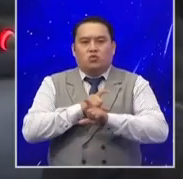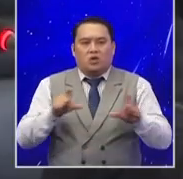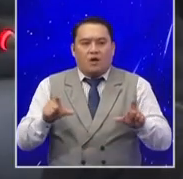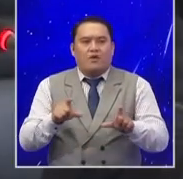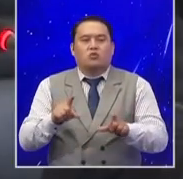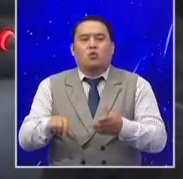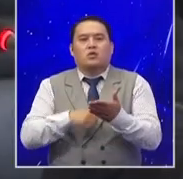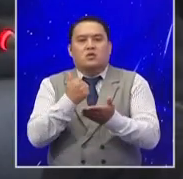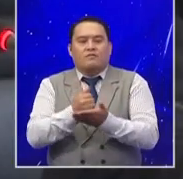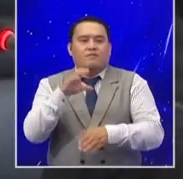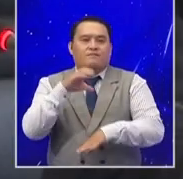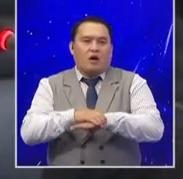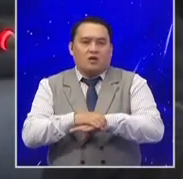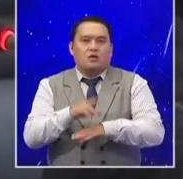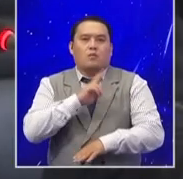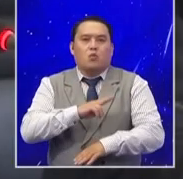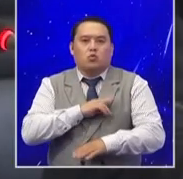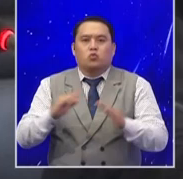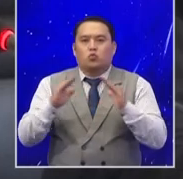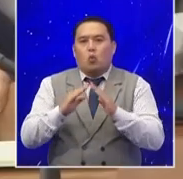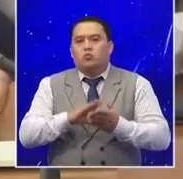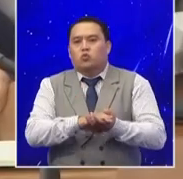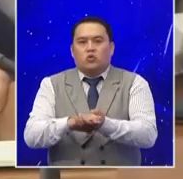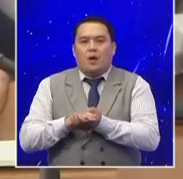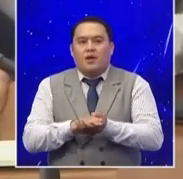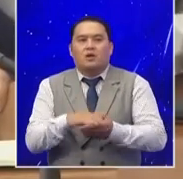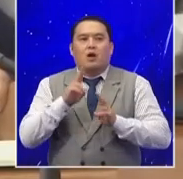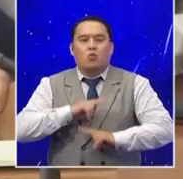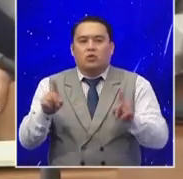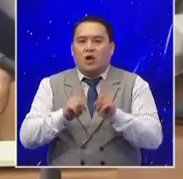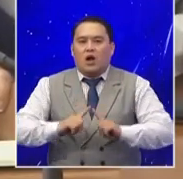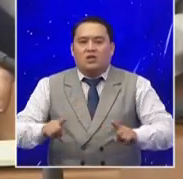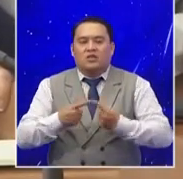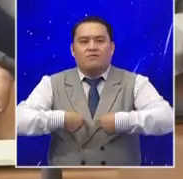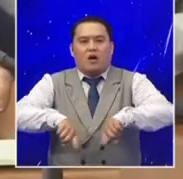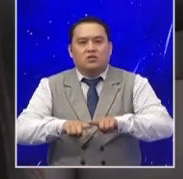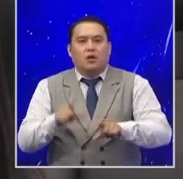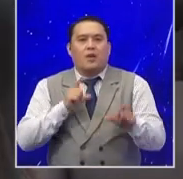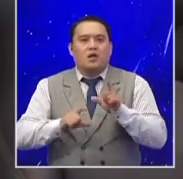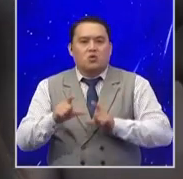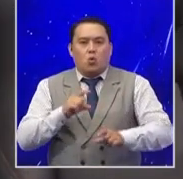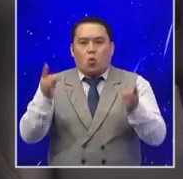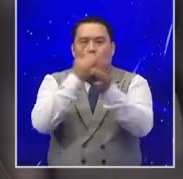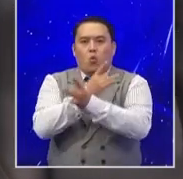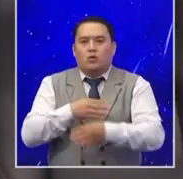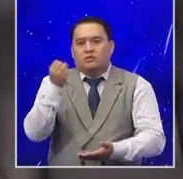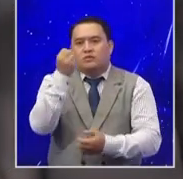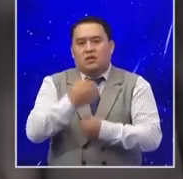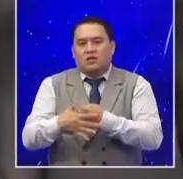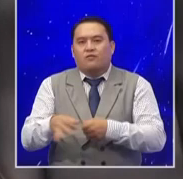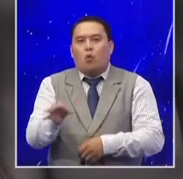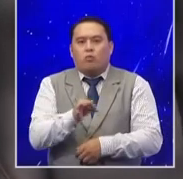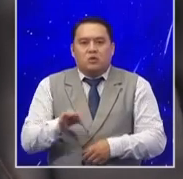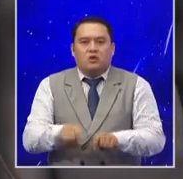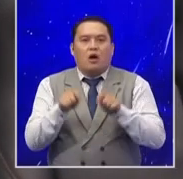является ключевым фактором. Поскольку областной дом дружбы – место работы не только уникального института ассамблеи, но и этнокультурных центров области.